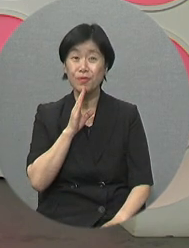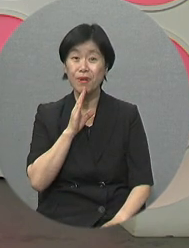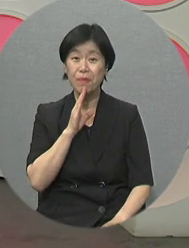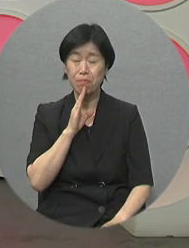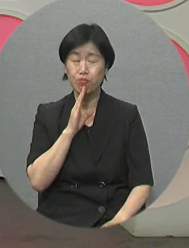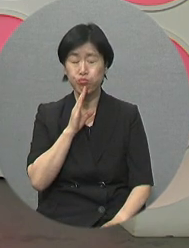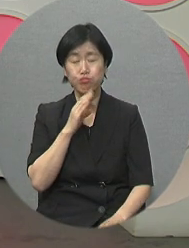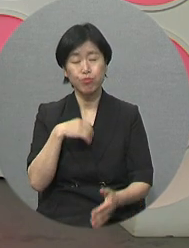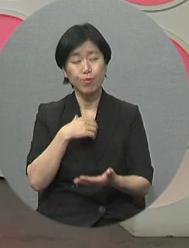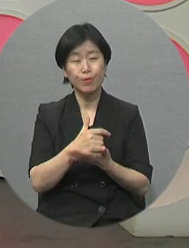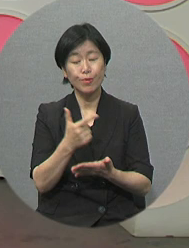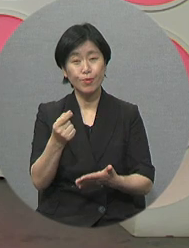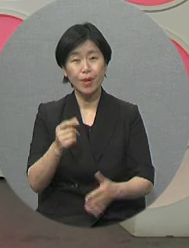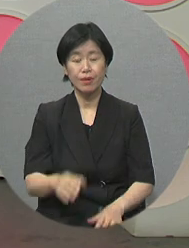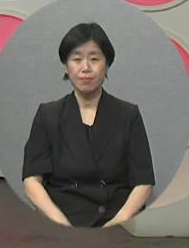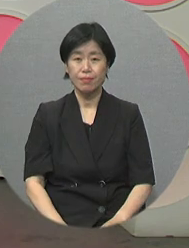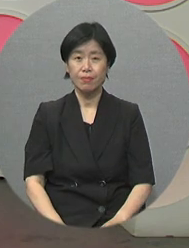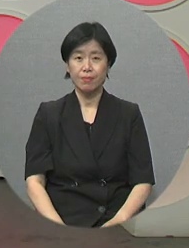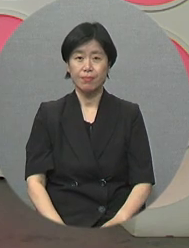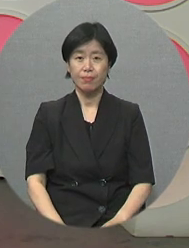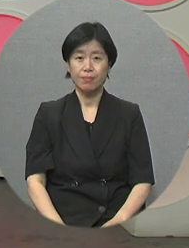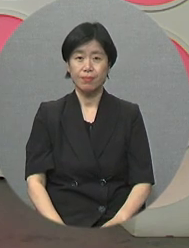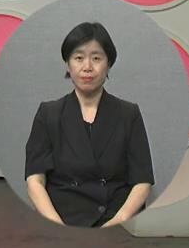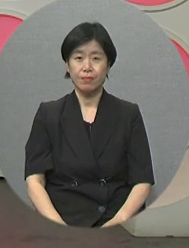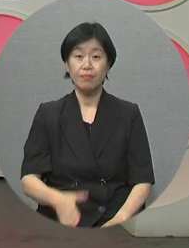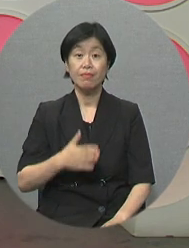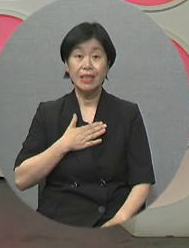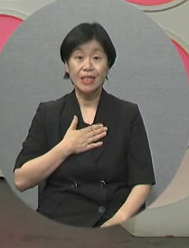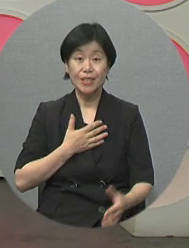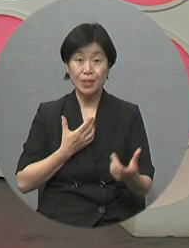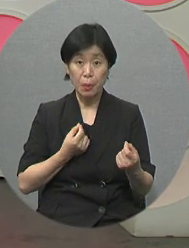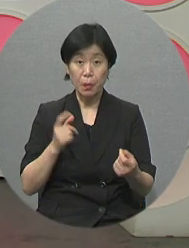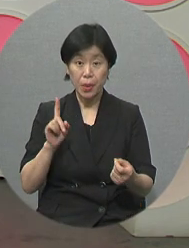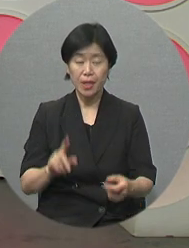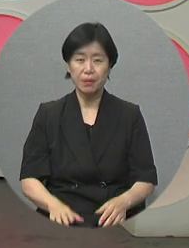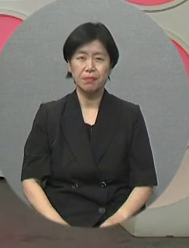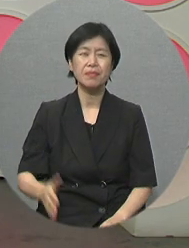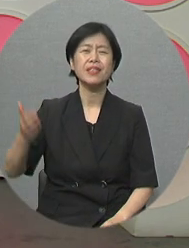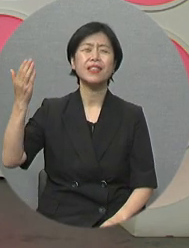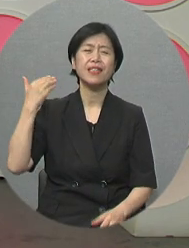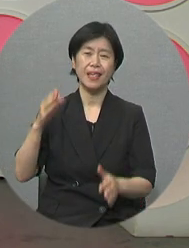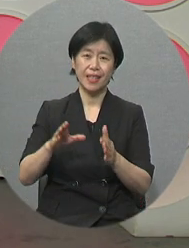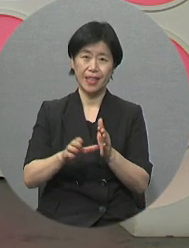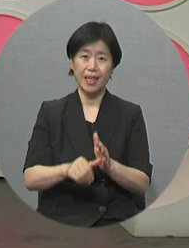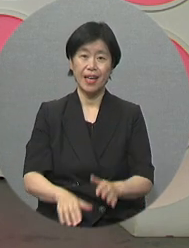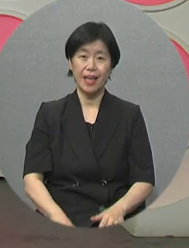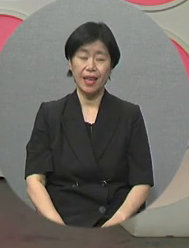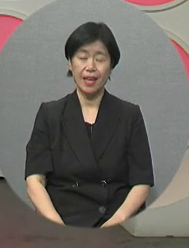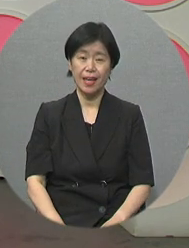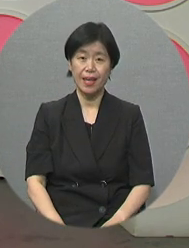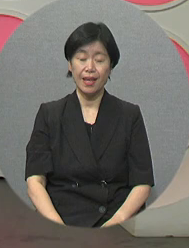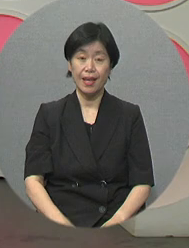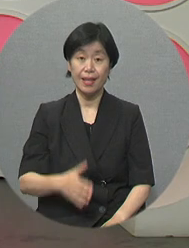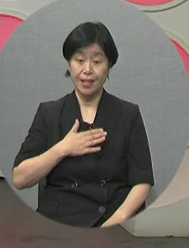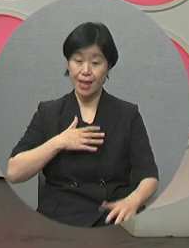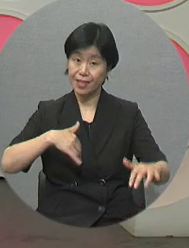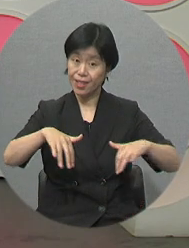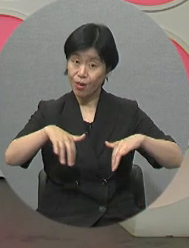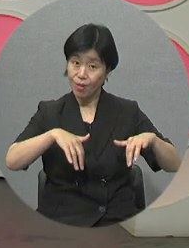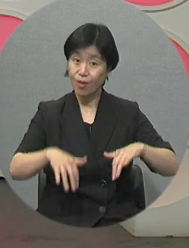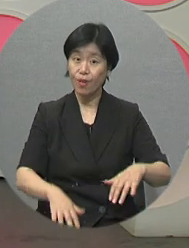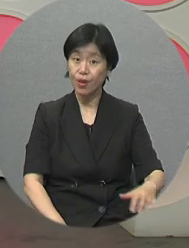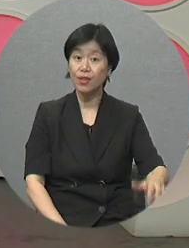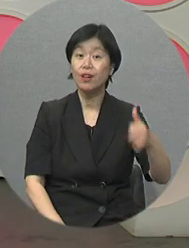감동이네요. 어떤 점이 또 와닿으세요? 저도 똑같은데 옛날에 공중전화 박스, 아 지금도 있지만은 예.